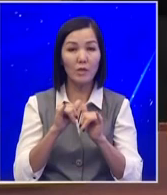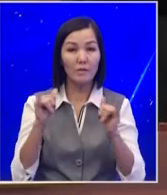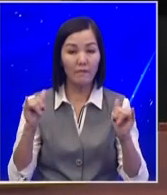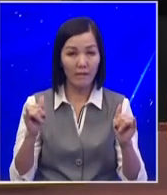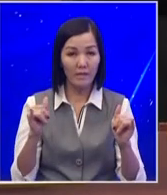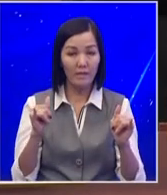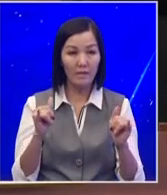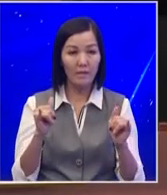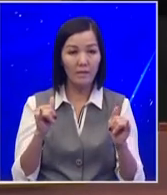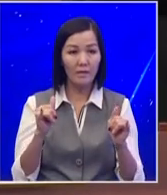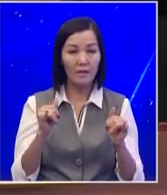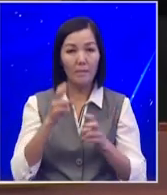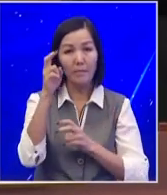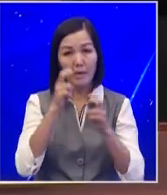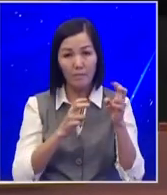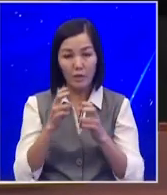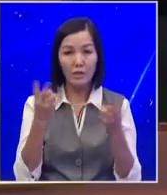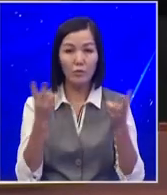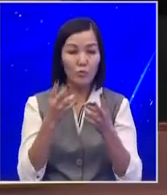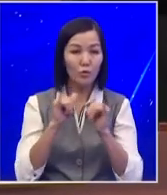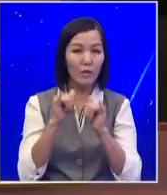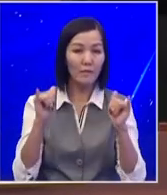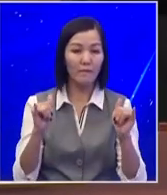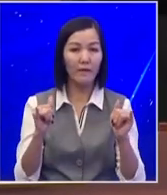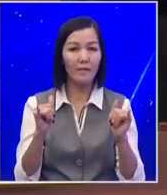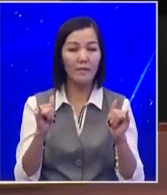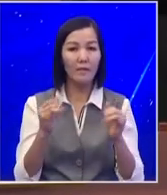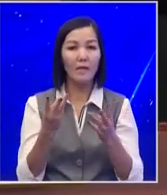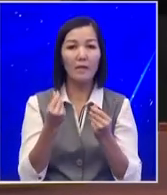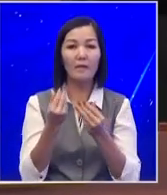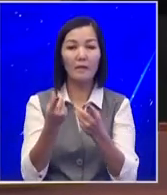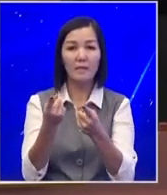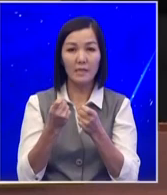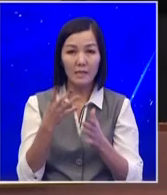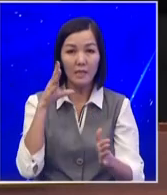время промышленность надо развивать, вот, инвестиции